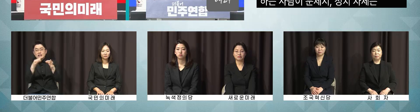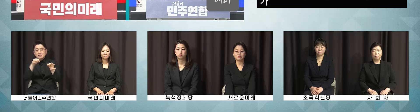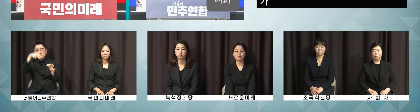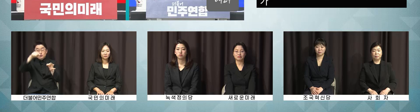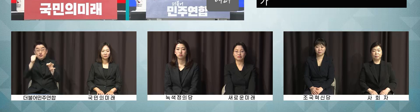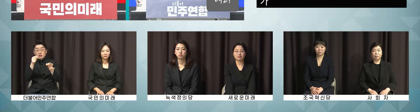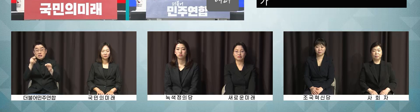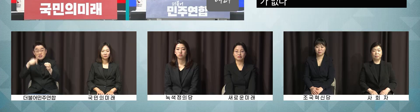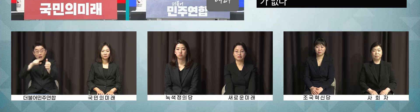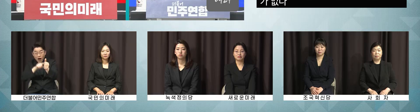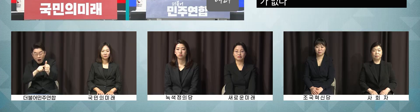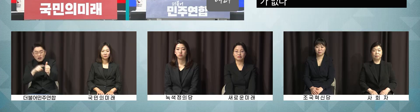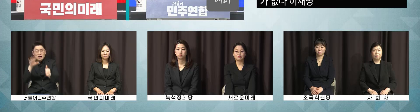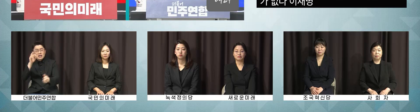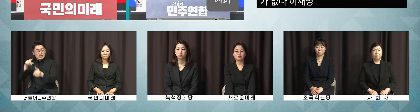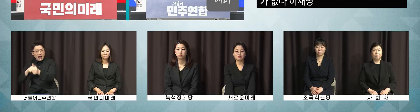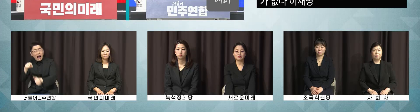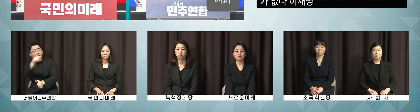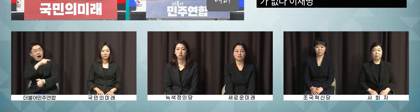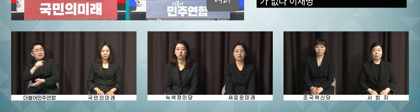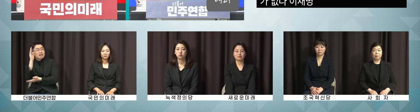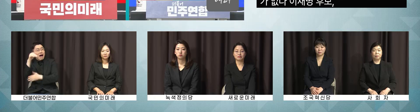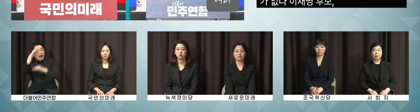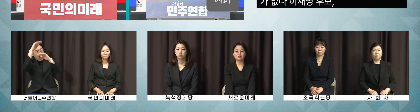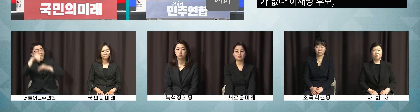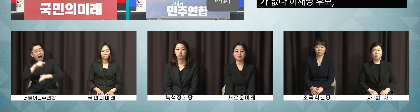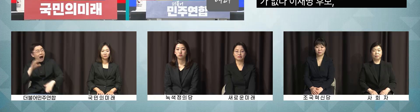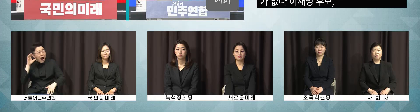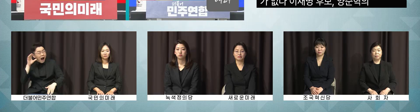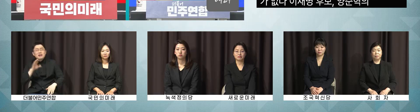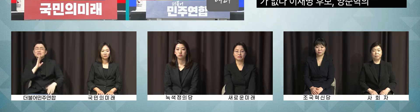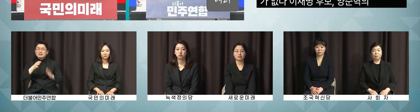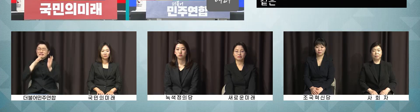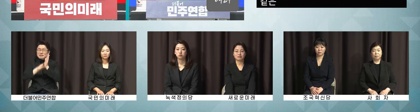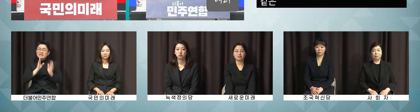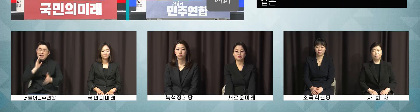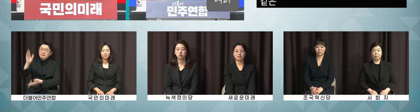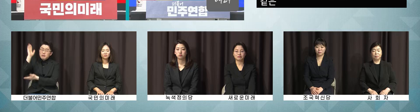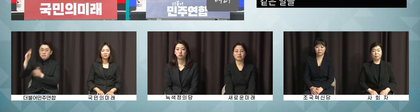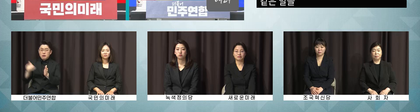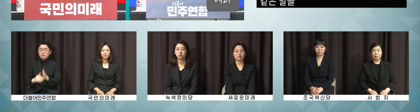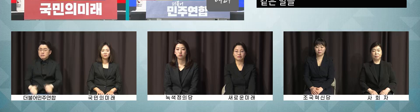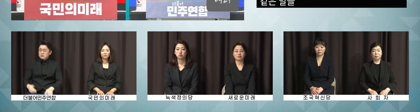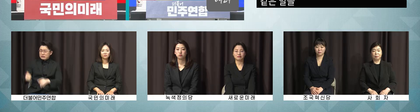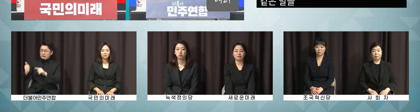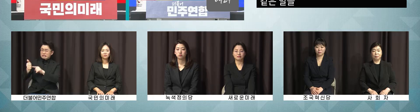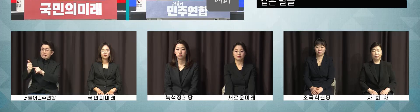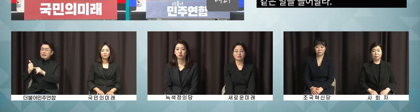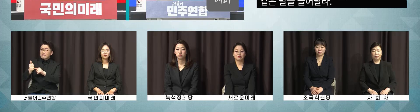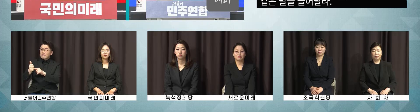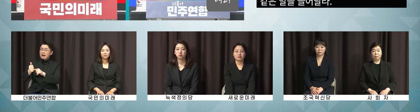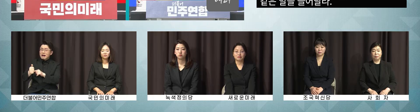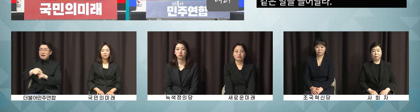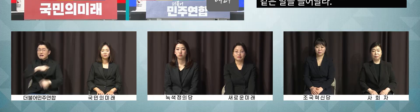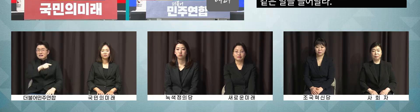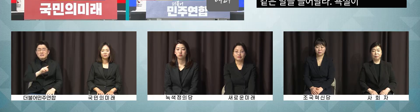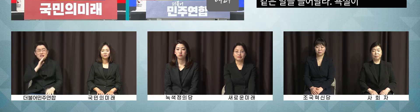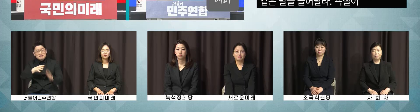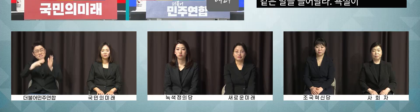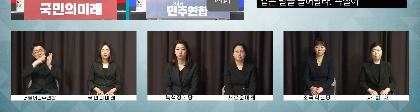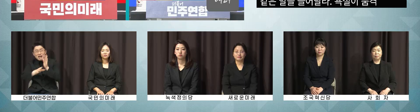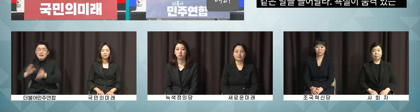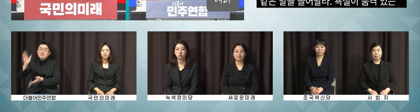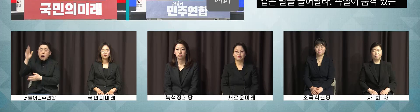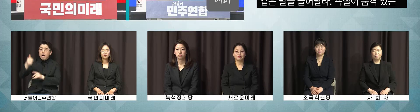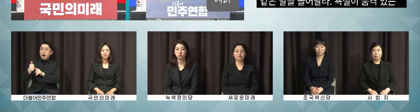양문석 후보 등이 말한 쓰레기 같은 말들을 들어달라. 이 욕설과 비아냥이 품격 있는 정치입니까? 이런 표현